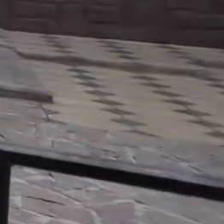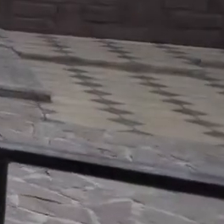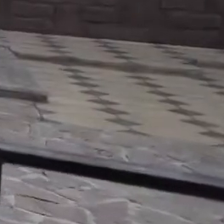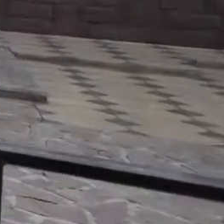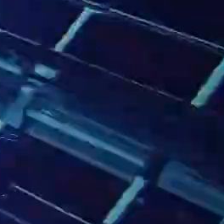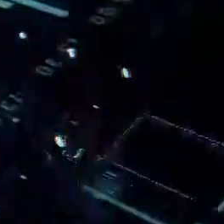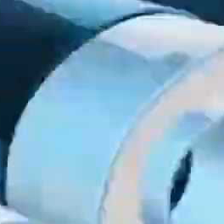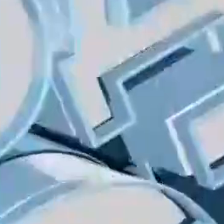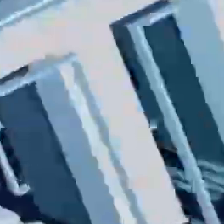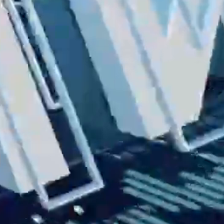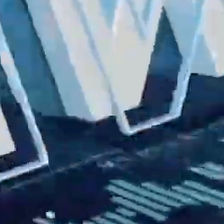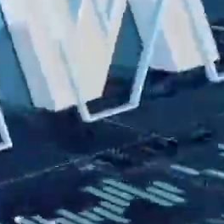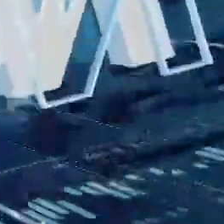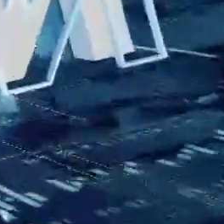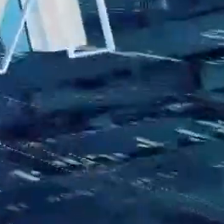район.